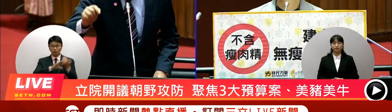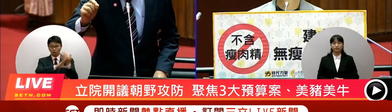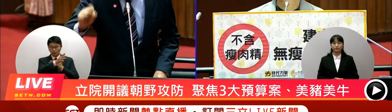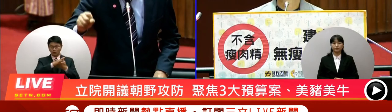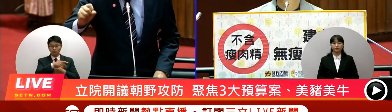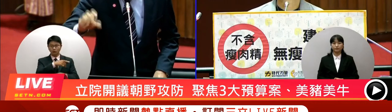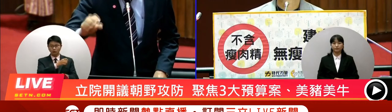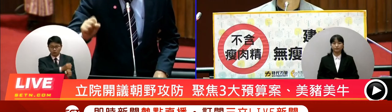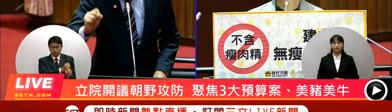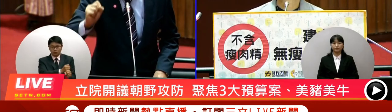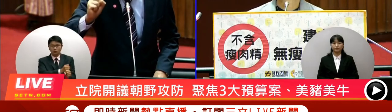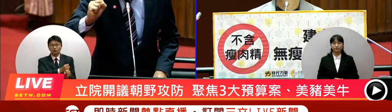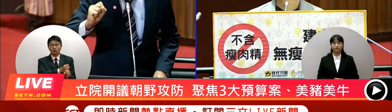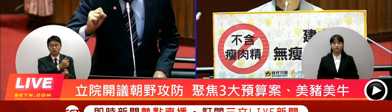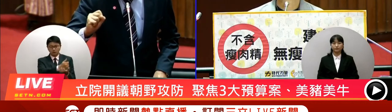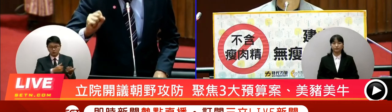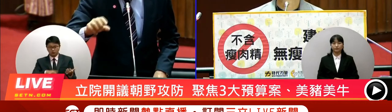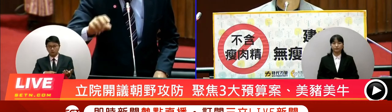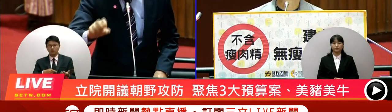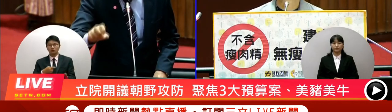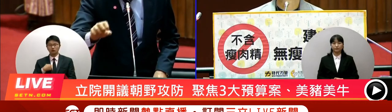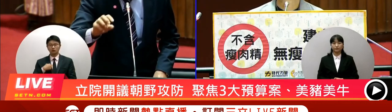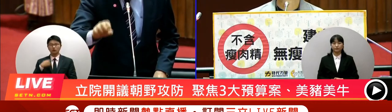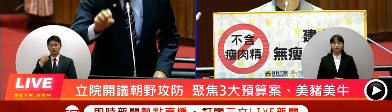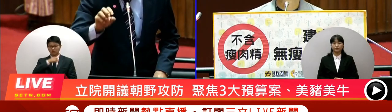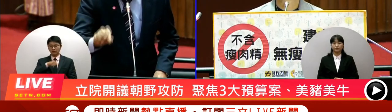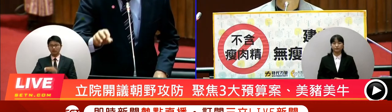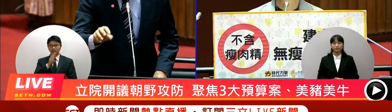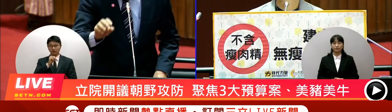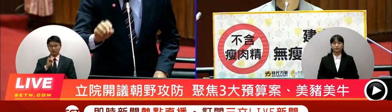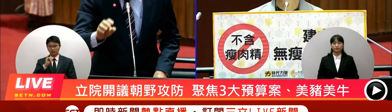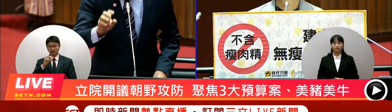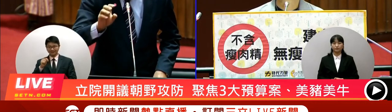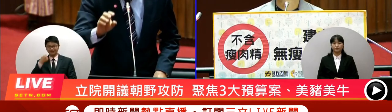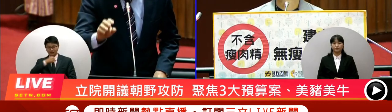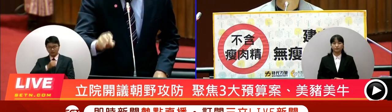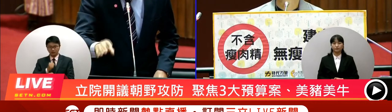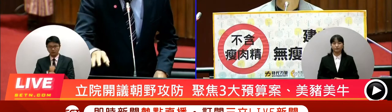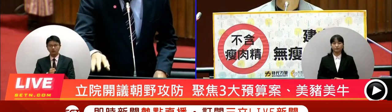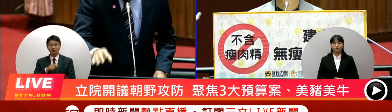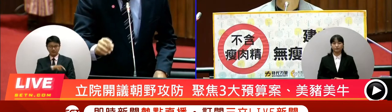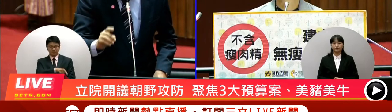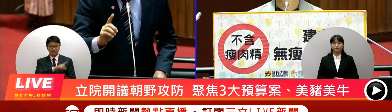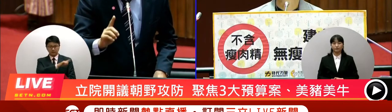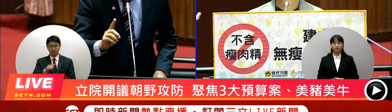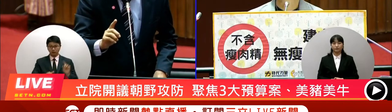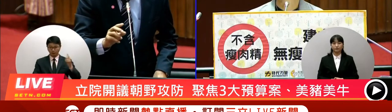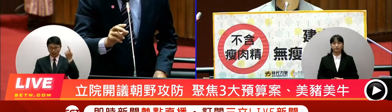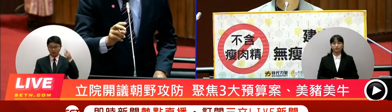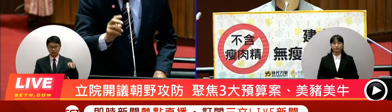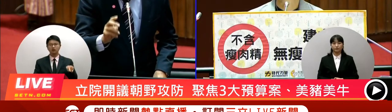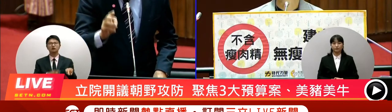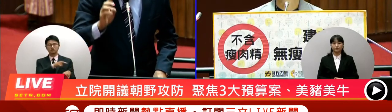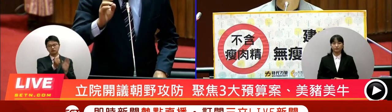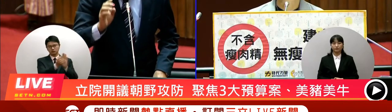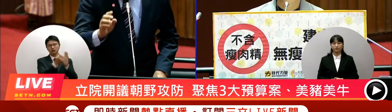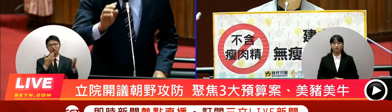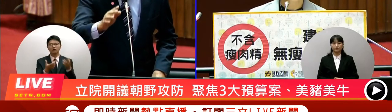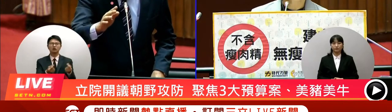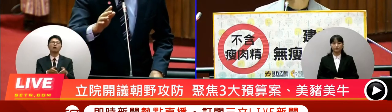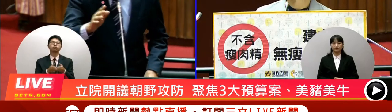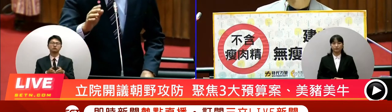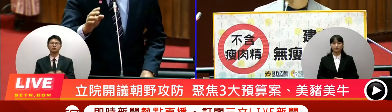产地生产国可以挂 MIT， 原料还是要标示所有的国外的来源。我想第一点说明，第二点，